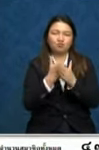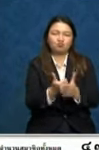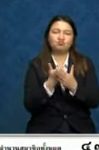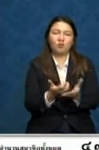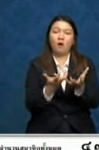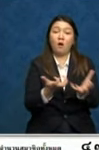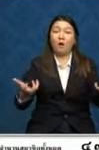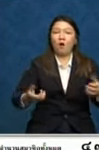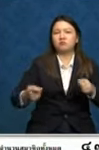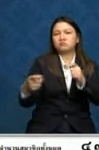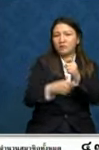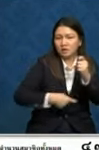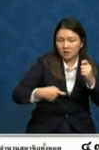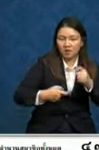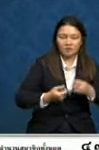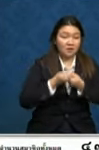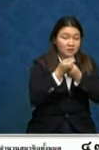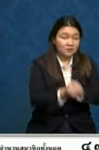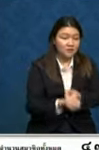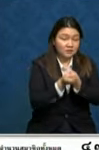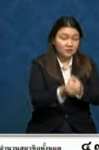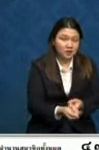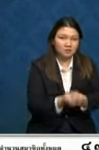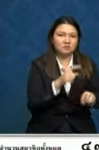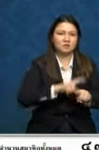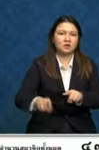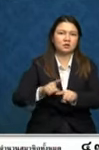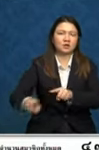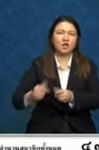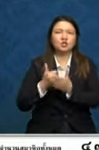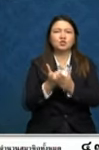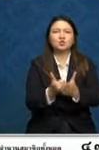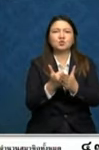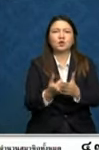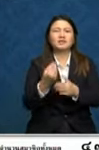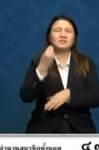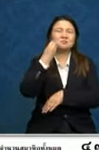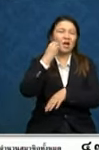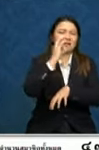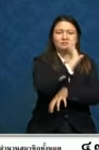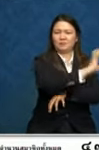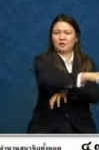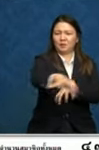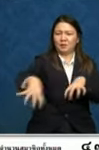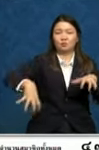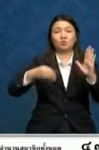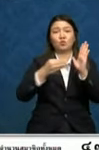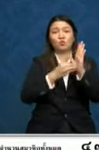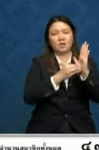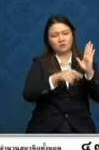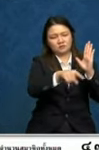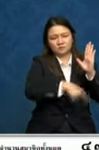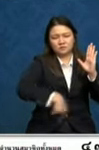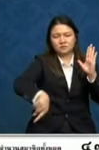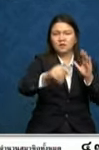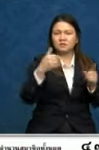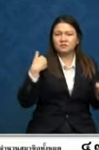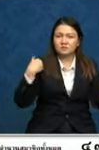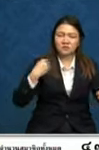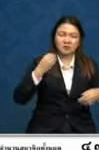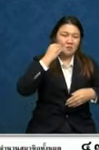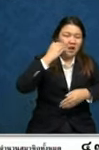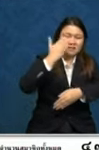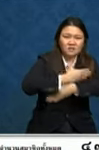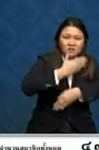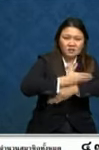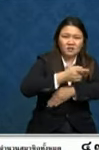ตรไปช่วยพี่น้องที่กำลังอยู่รอบทำเนียบนี่รอบคลองเทเวศนี่กลุ่มเขื่อนทั้งหลายเรียก